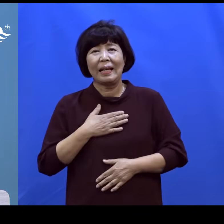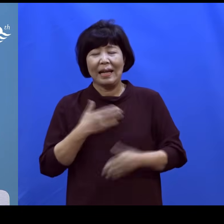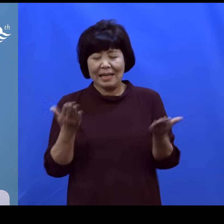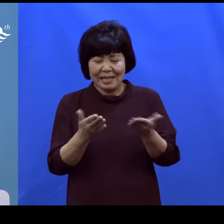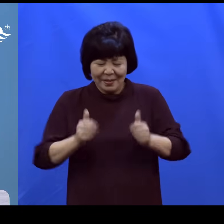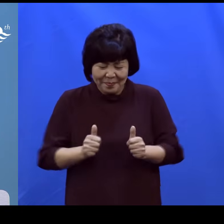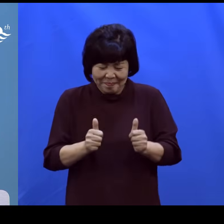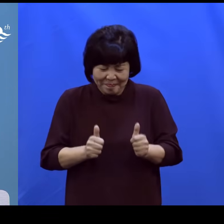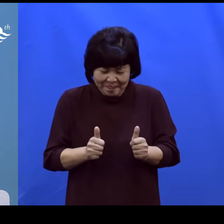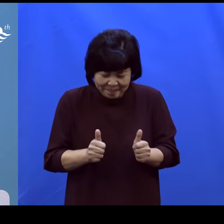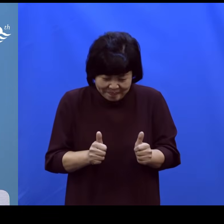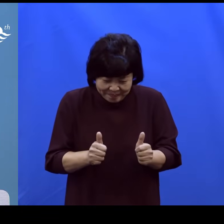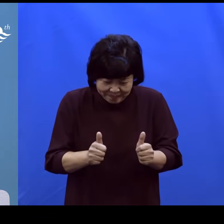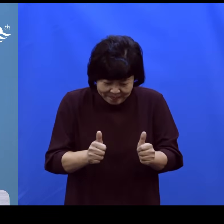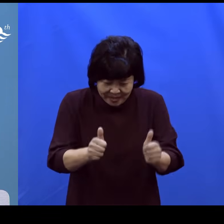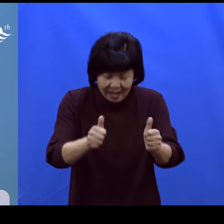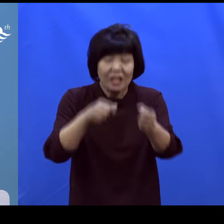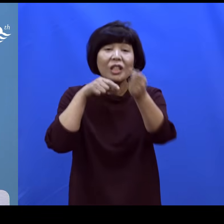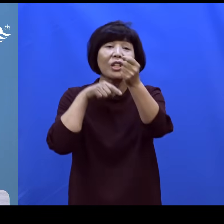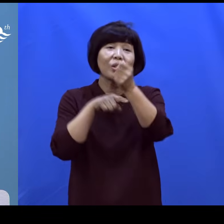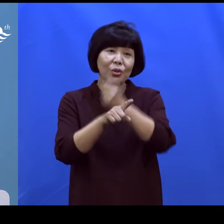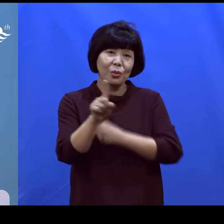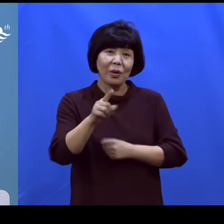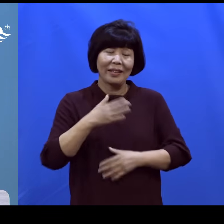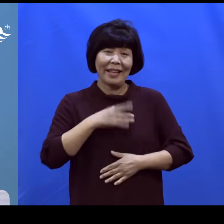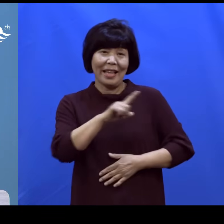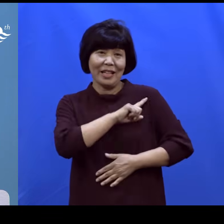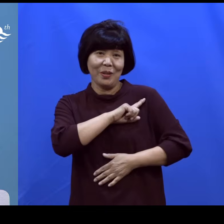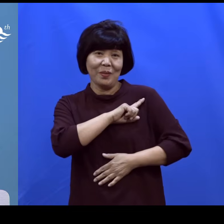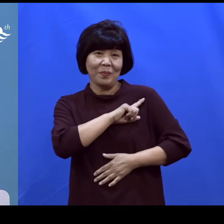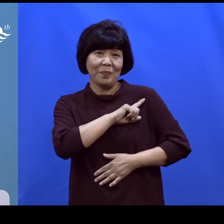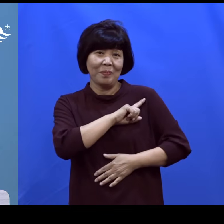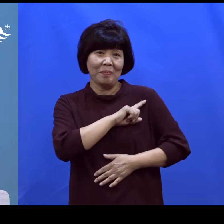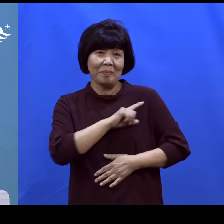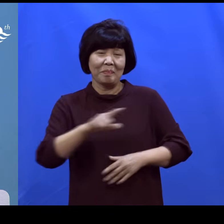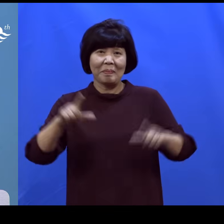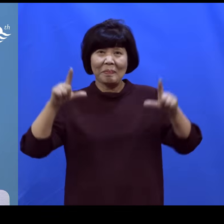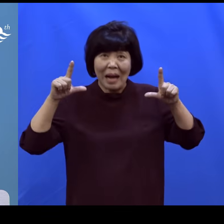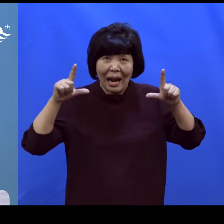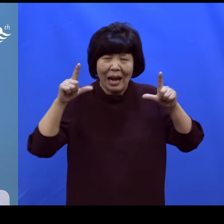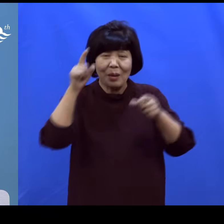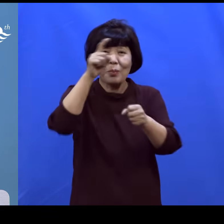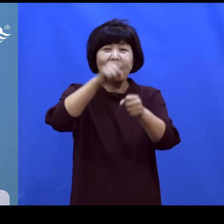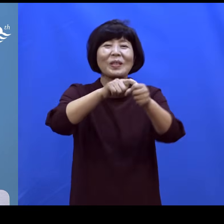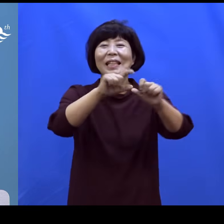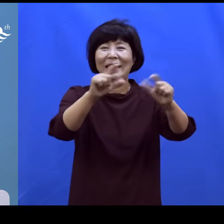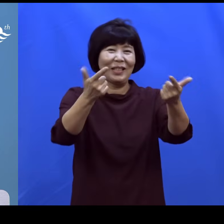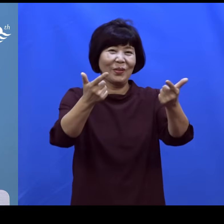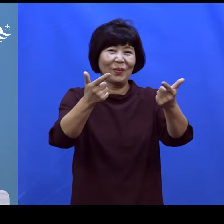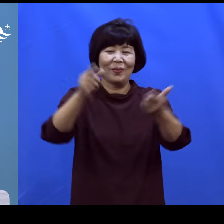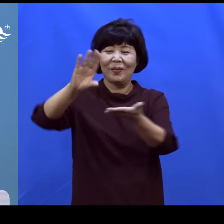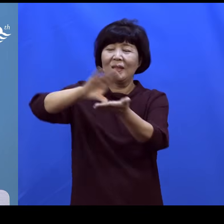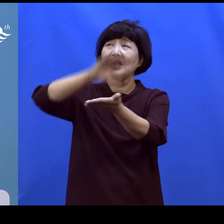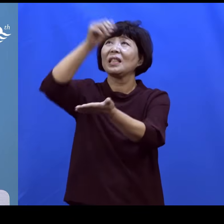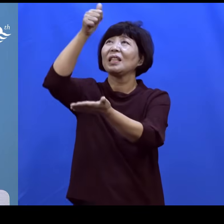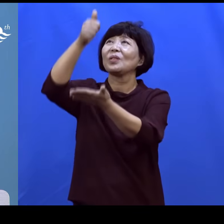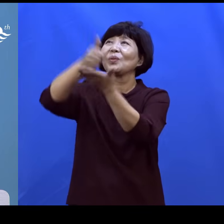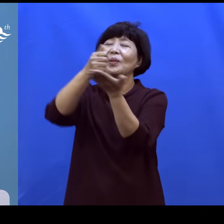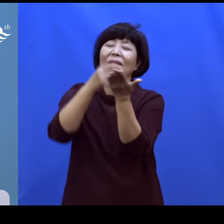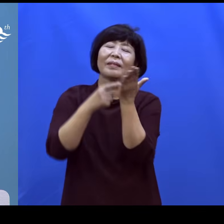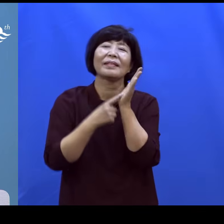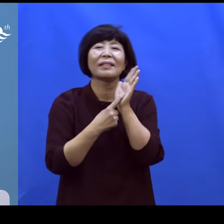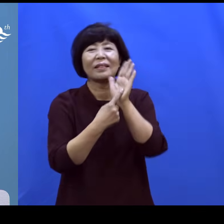다해서 탁월하게 하려고 하는 이유는 내 이름과 내 성공과 어떤 목적이 아니라, 나에게 있는 게 아니라 그리스도를 드러내는